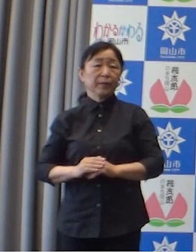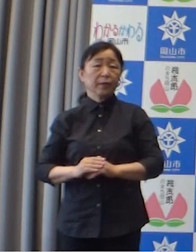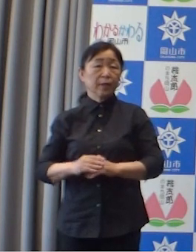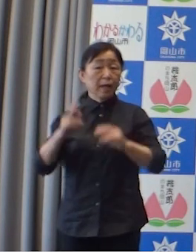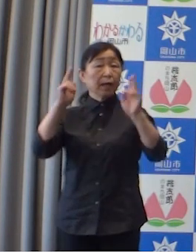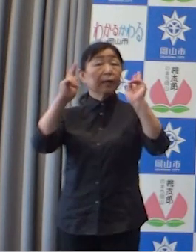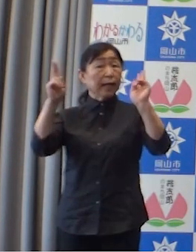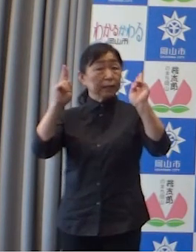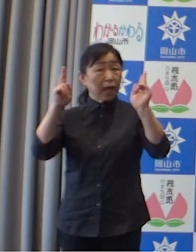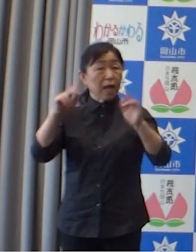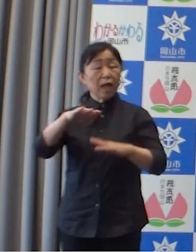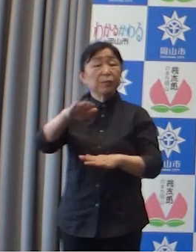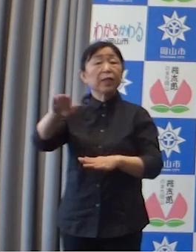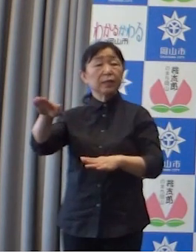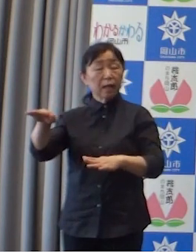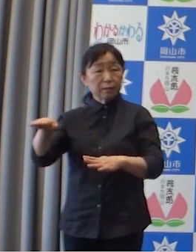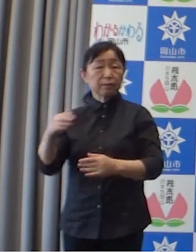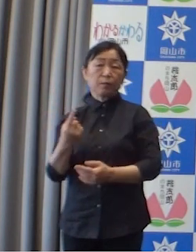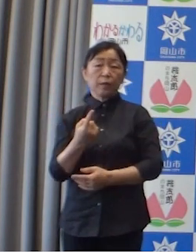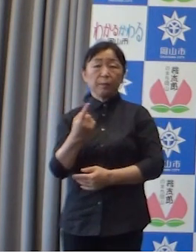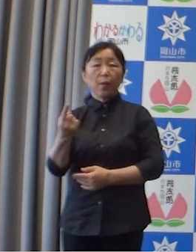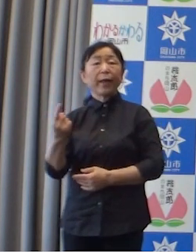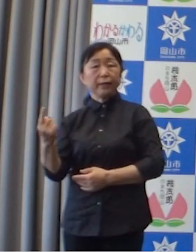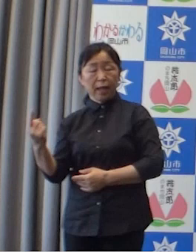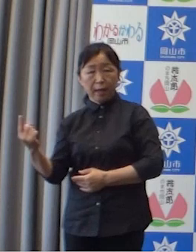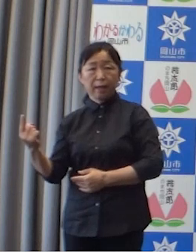各企業なかなか回って、